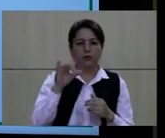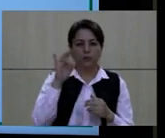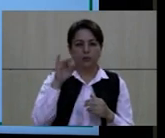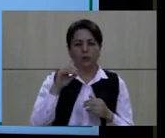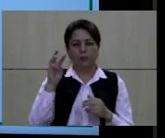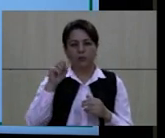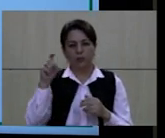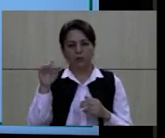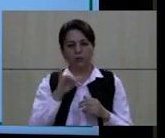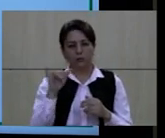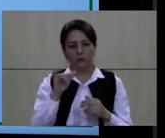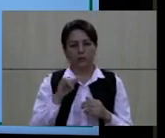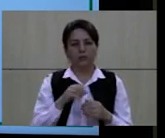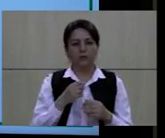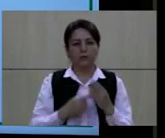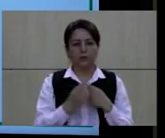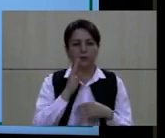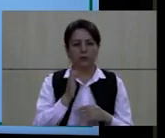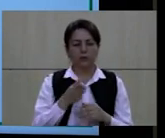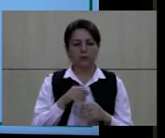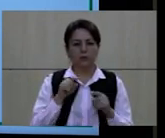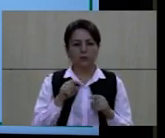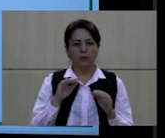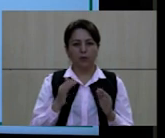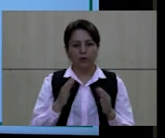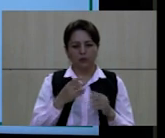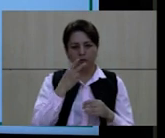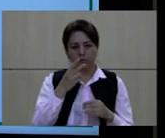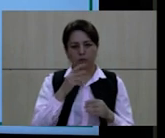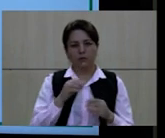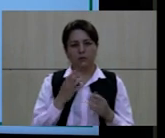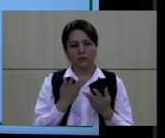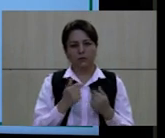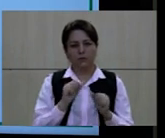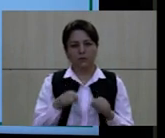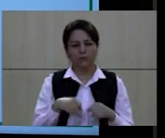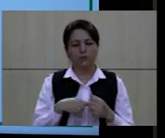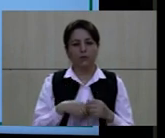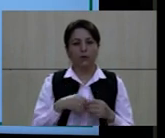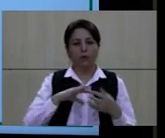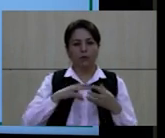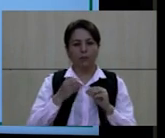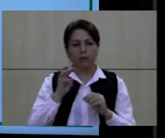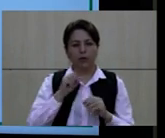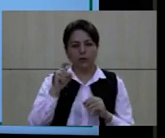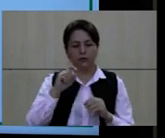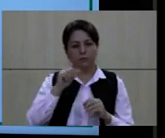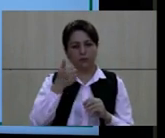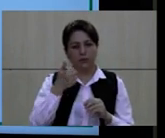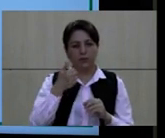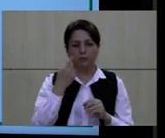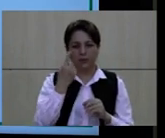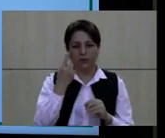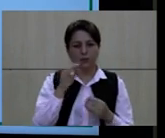ko'paytirib hosil qilamiz. Bu holatda mana bu ko'rinishda ham ishlashingiz mumkin. Ya'ni umumiy maxrajni avval bitta qilib